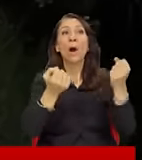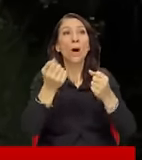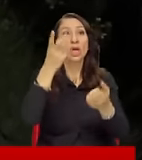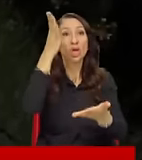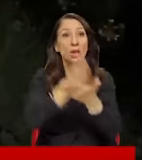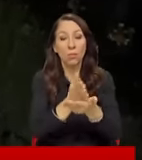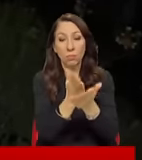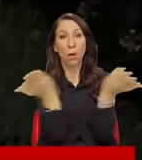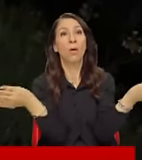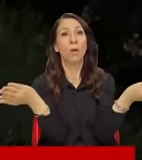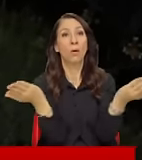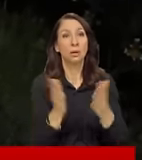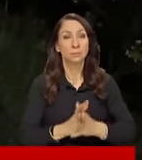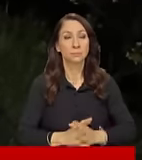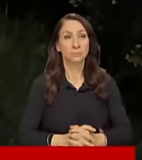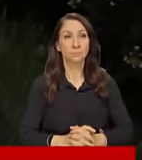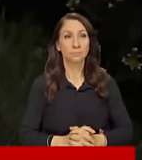ikiye ayrıldı.